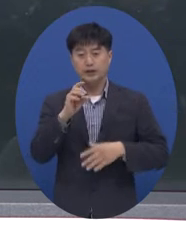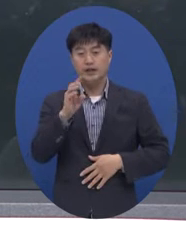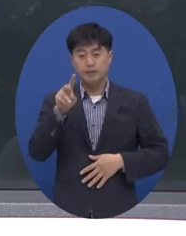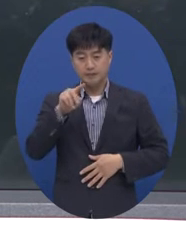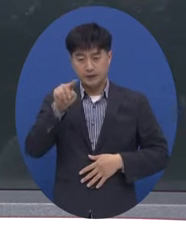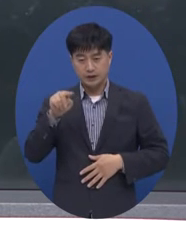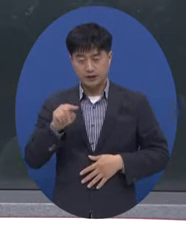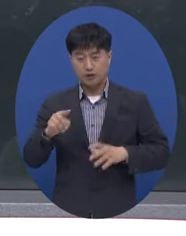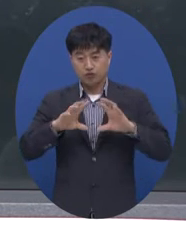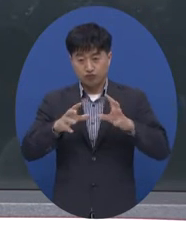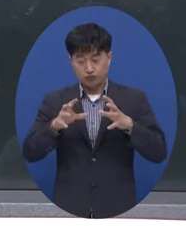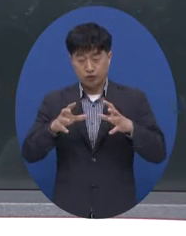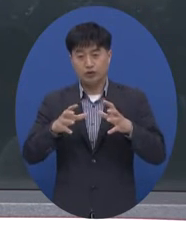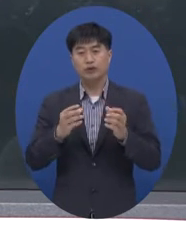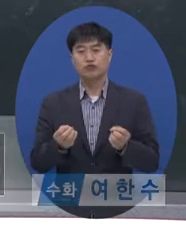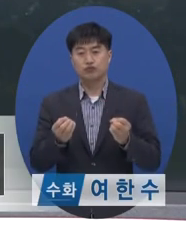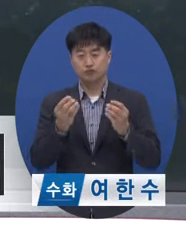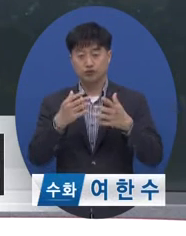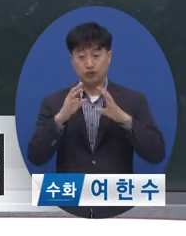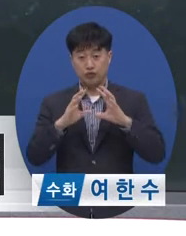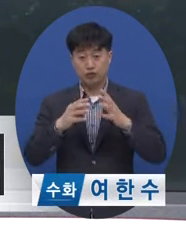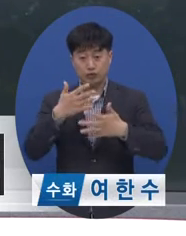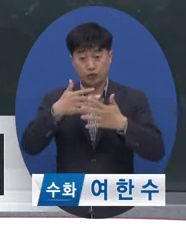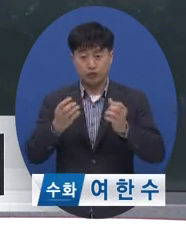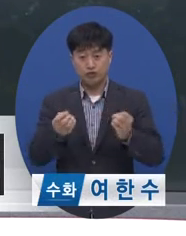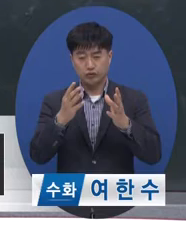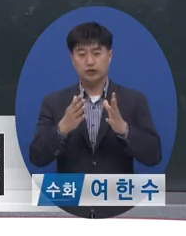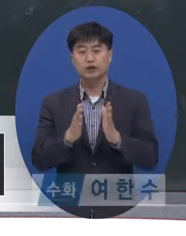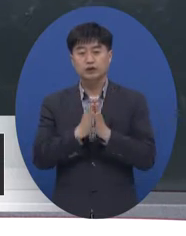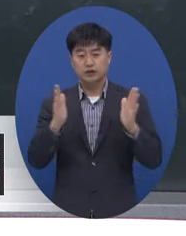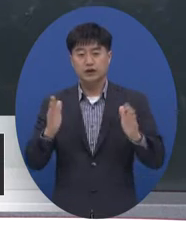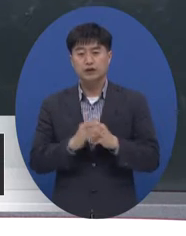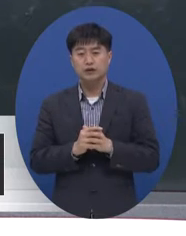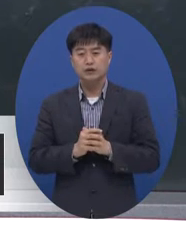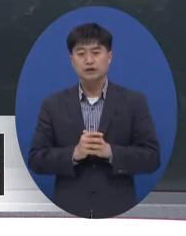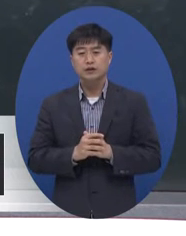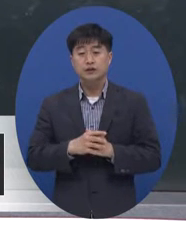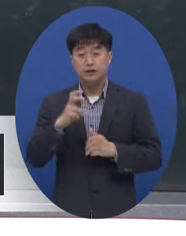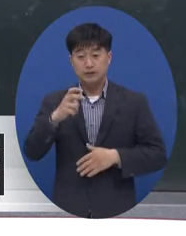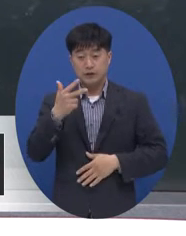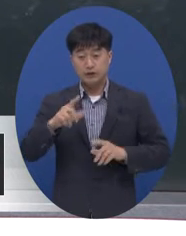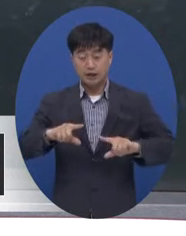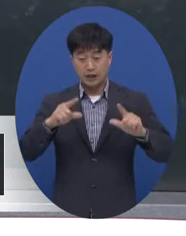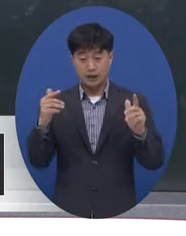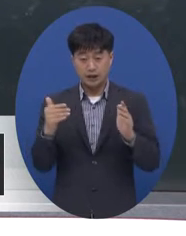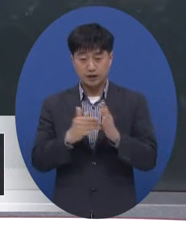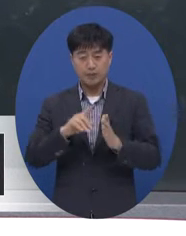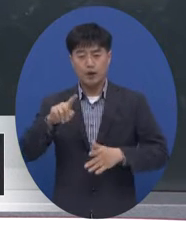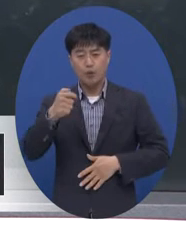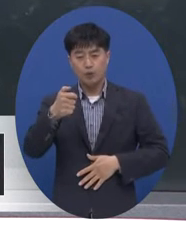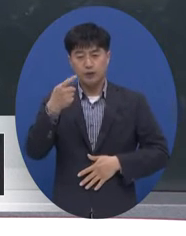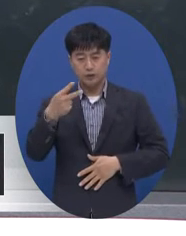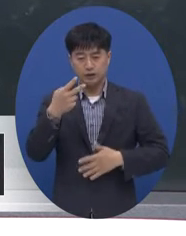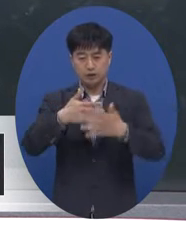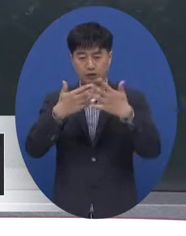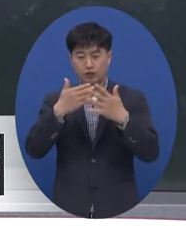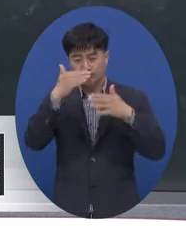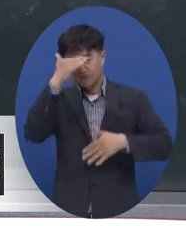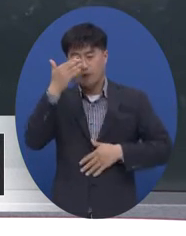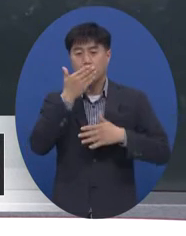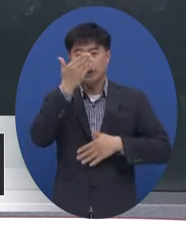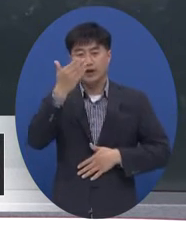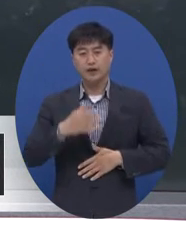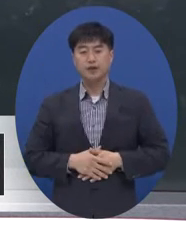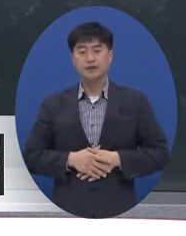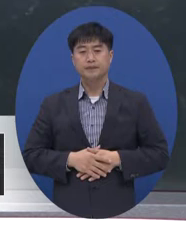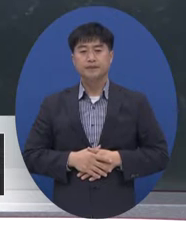제11회 DMZ 국제 다큐멘터리 영화제가 한창인데요. 27일까지 46개국에서 출품된 152편의 다큐멘터리를 즐길 수